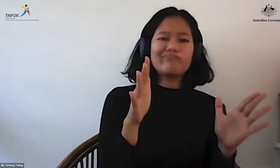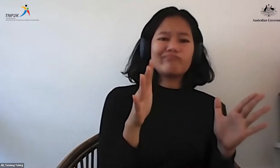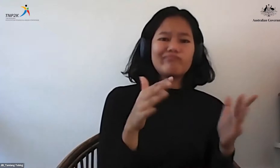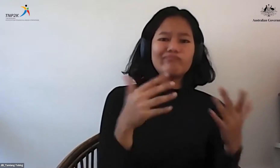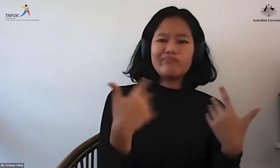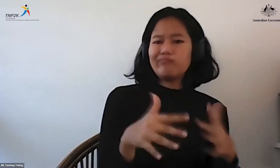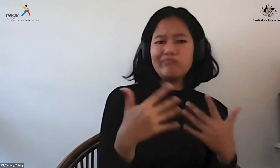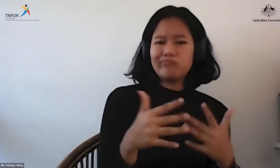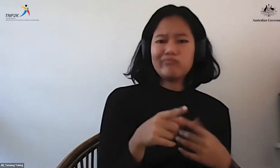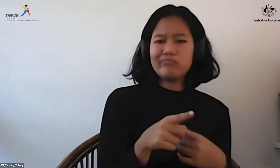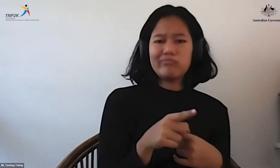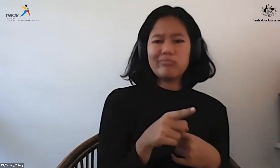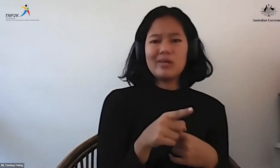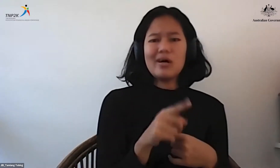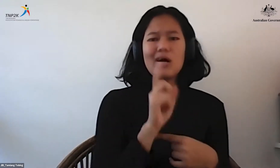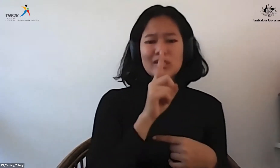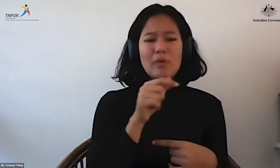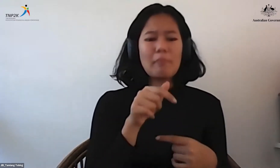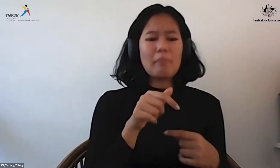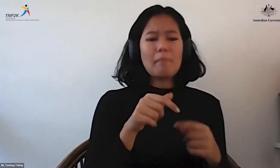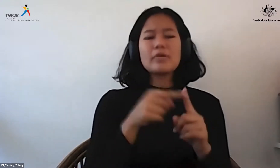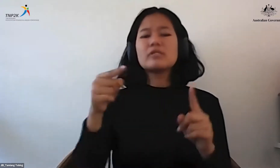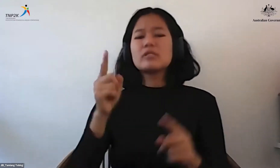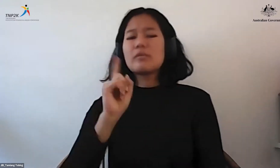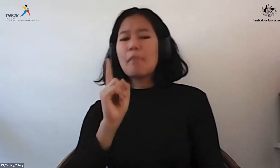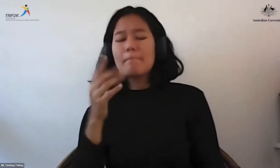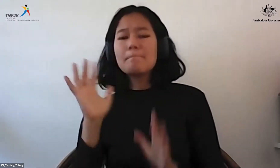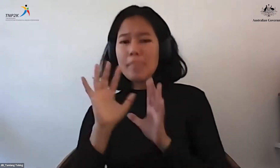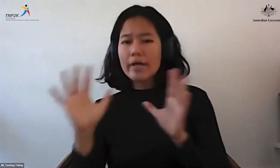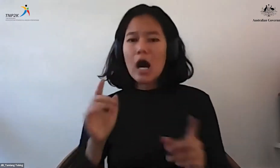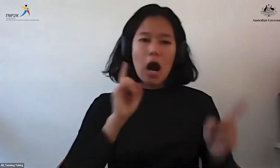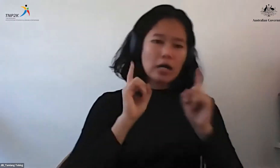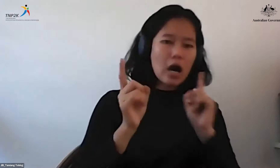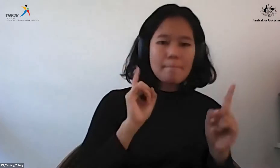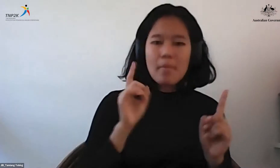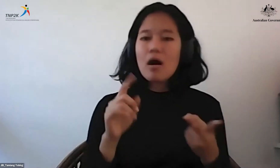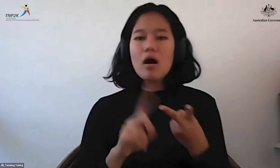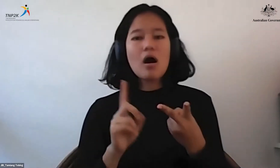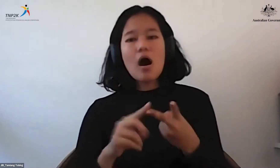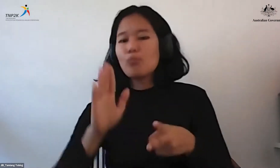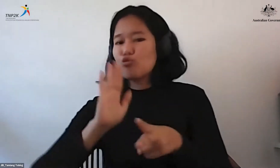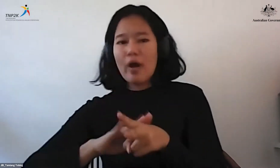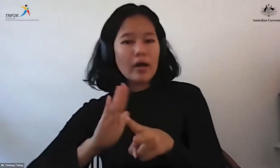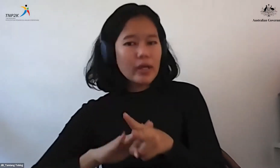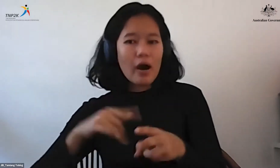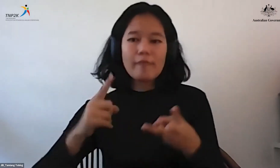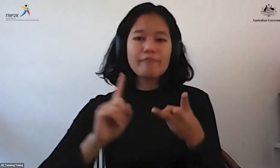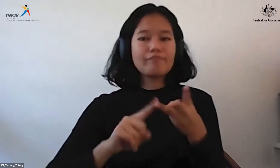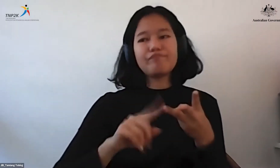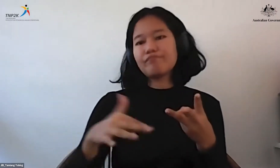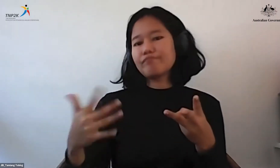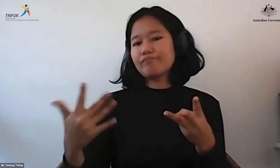karena ada akar agama, itu bisa di-frame, bisa ada akar kultural, bisa di-frame